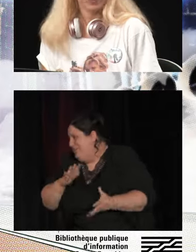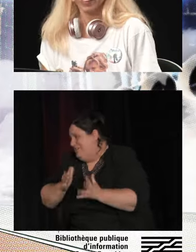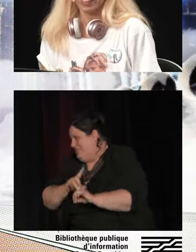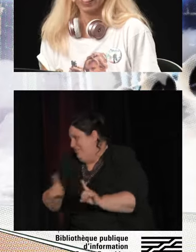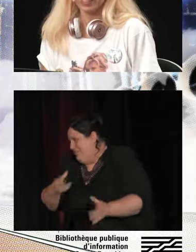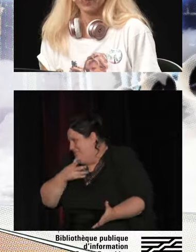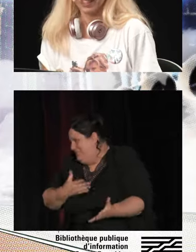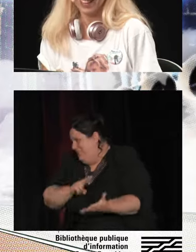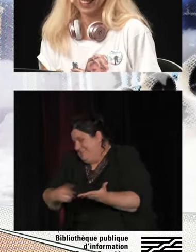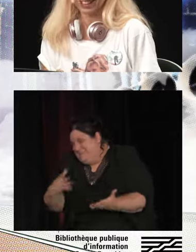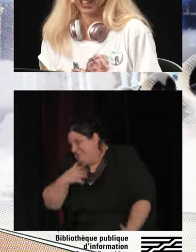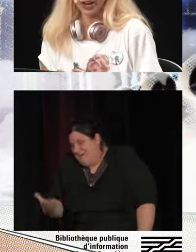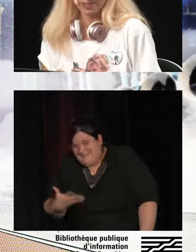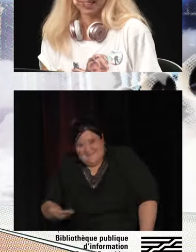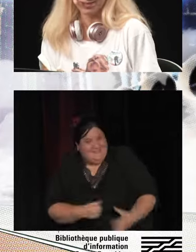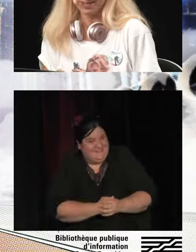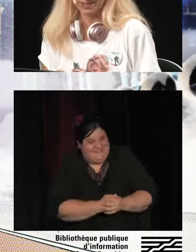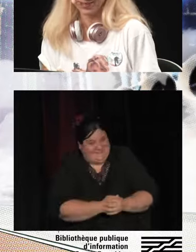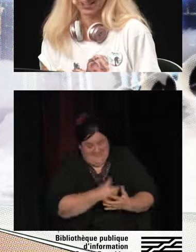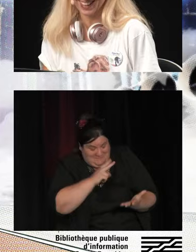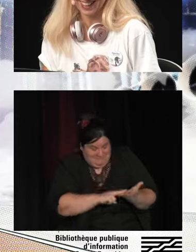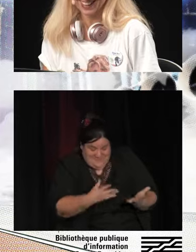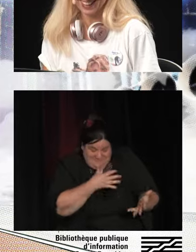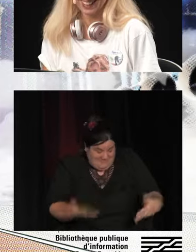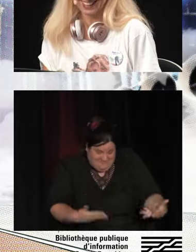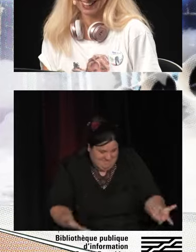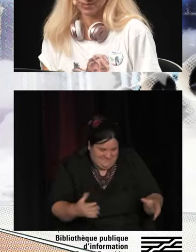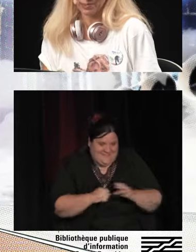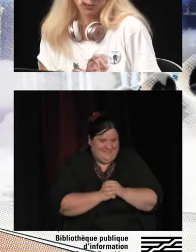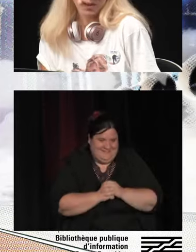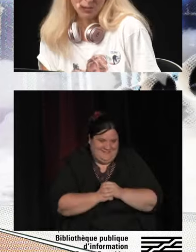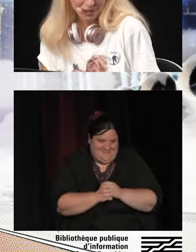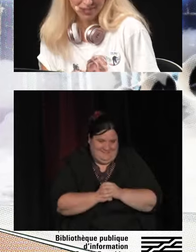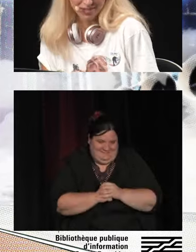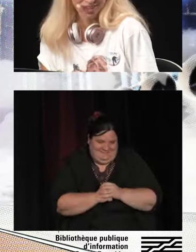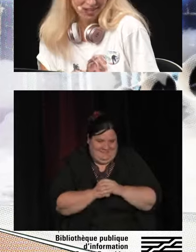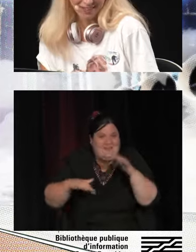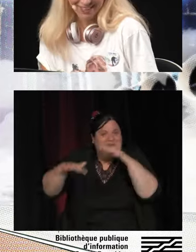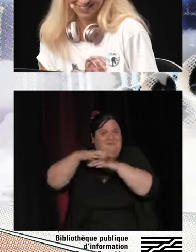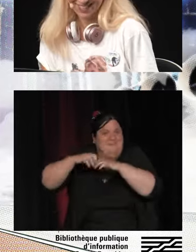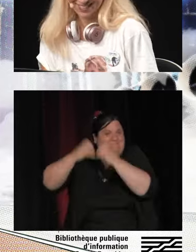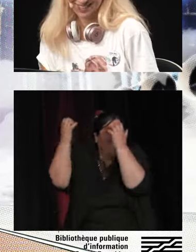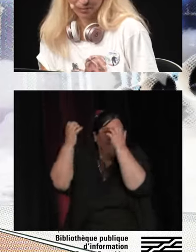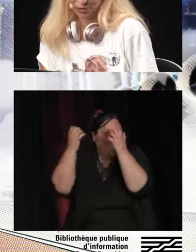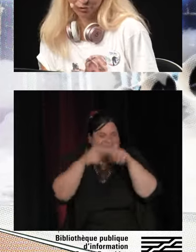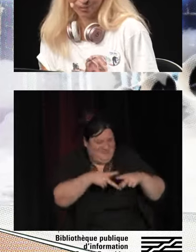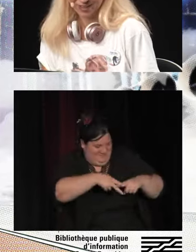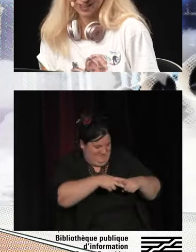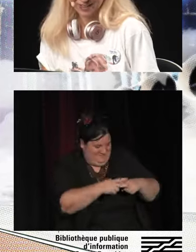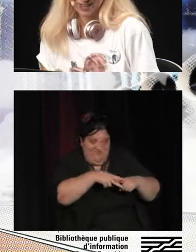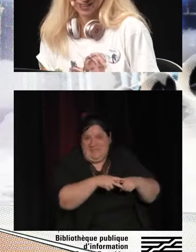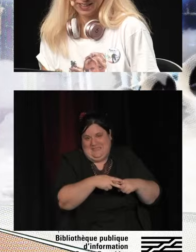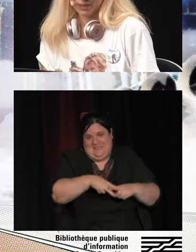Comment ? Ben, non, elle n'est pas traduisible, donc... Voilà, il va plombier l'ambiance. C'est génial. C'est le meilleur jeu